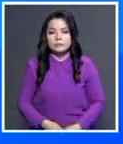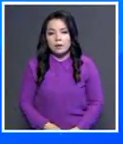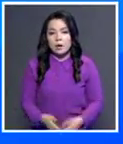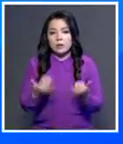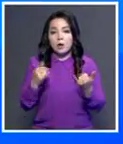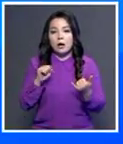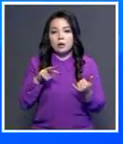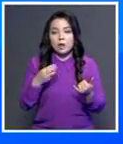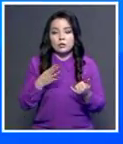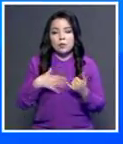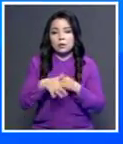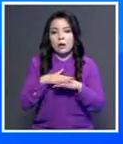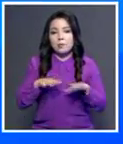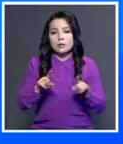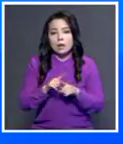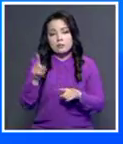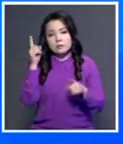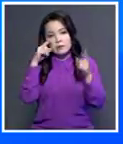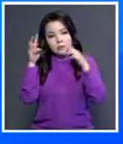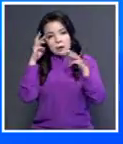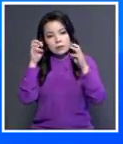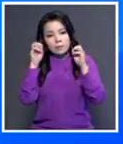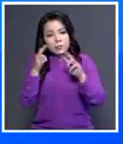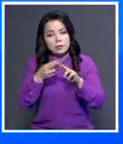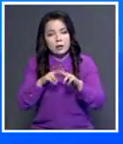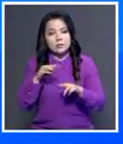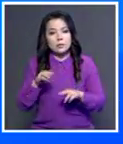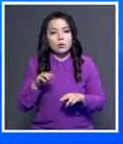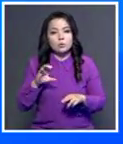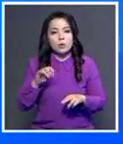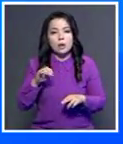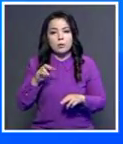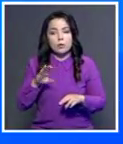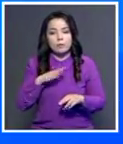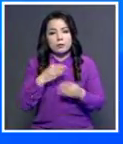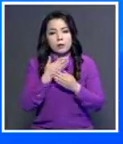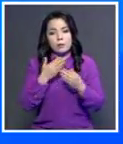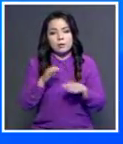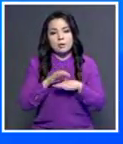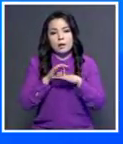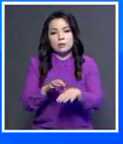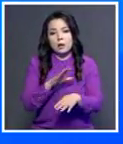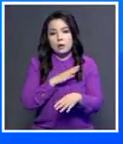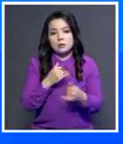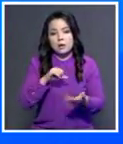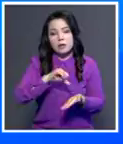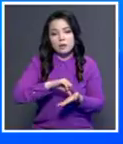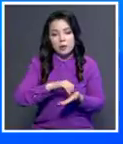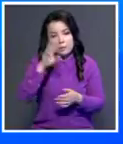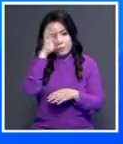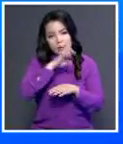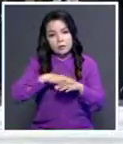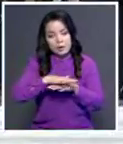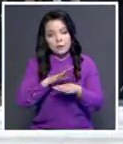Бүгін алаш шырты төл теңгенің алғашқы дизайнерлерінің бірі Тимур Сүлейменовті ақтық сапарға шығарып салды. Әбілхан Қасиев атындағы мемлекеттік